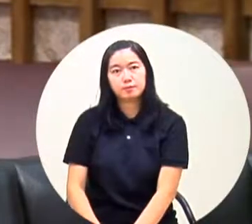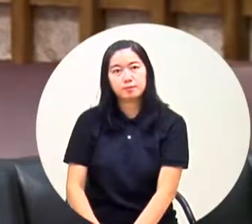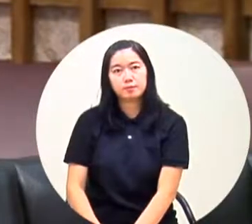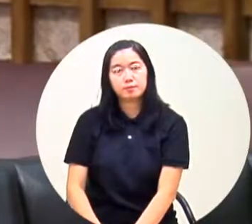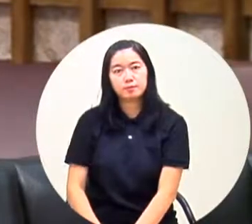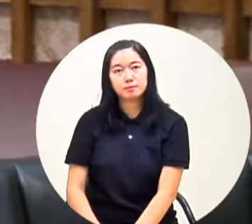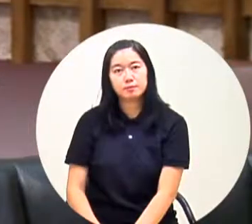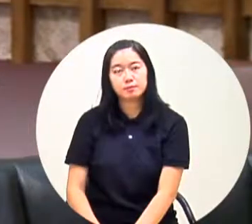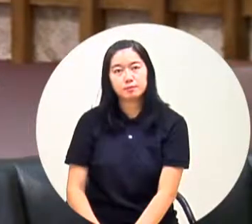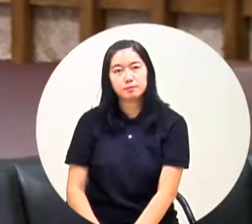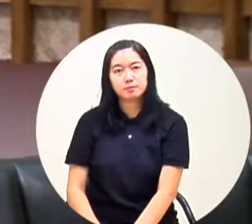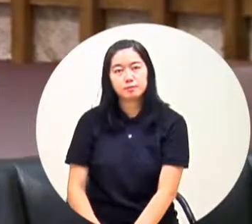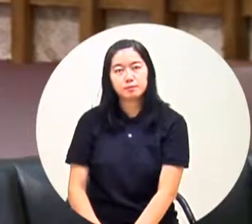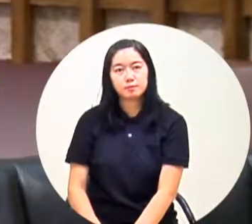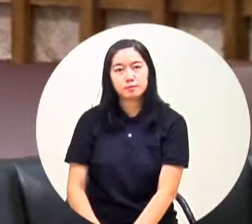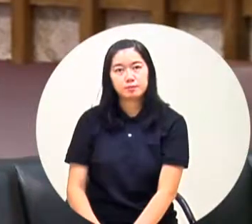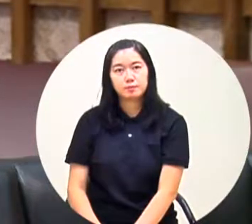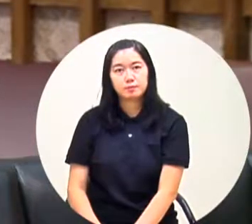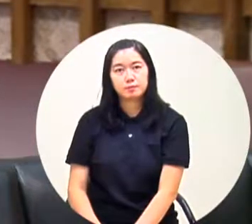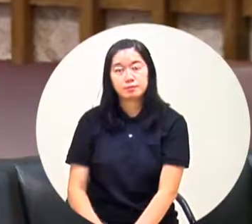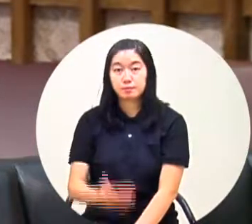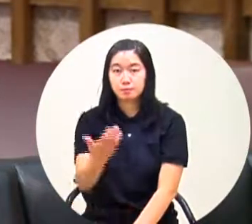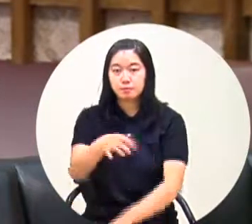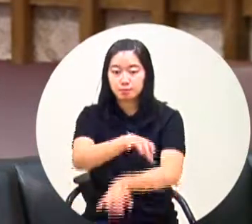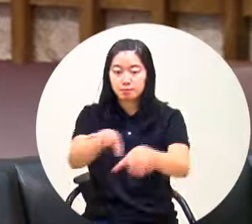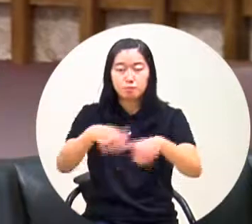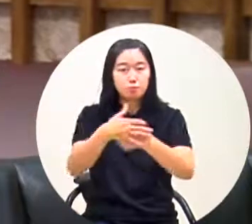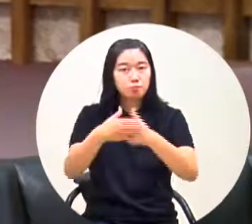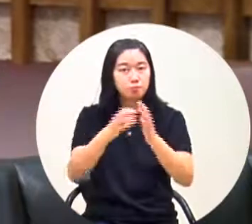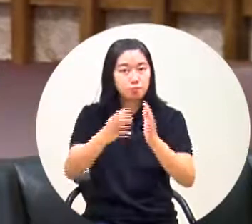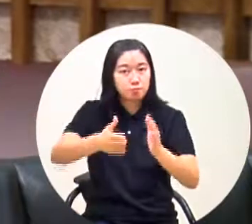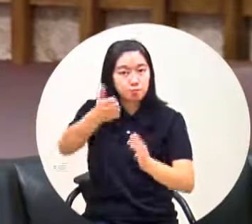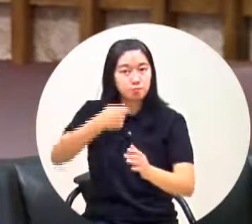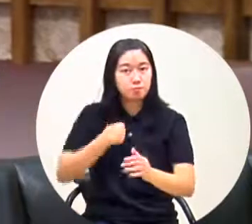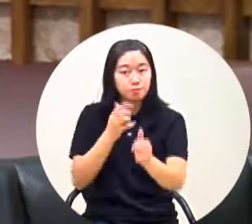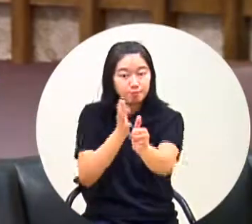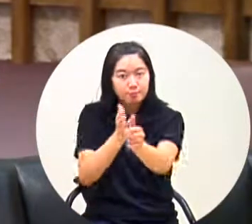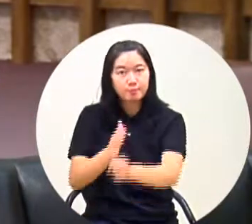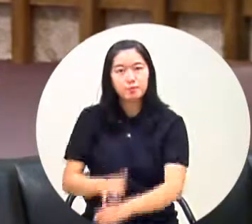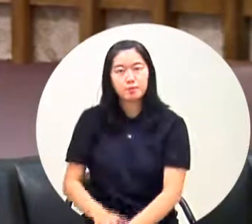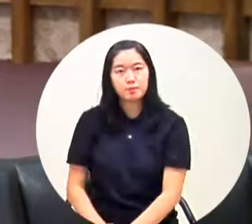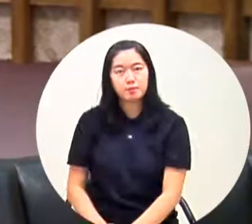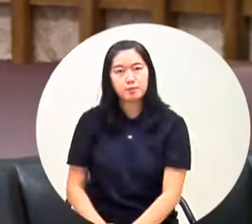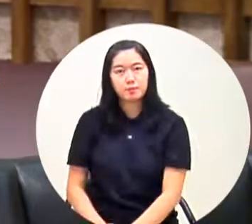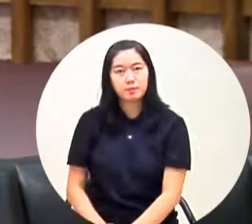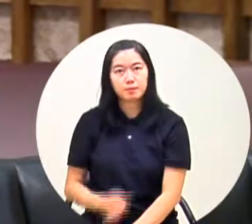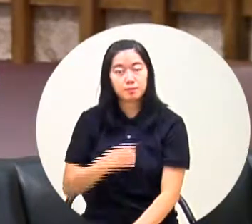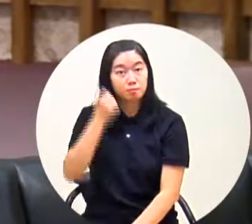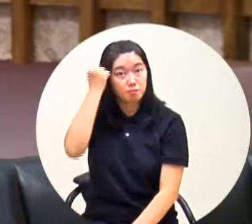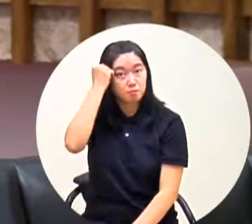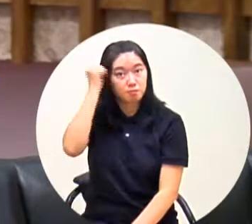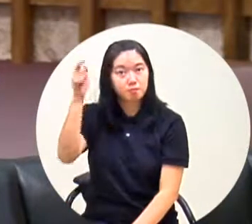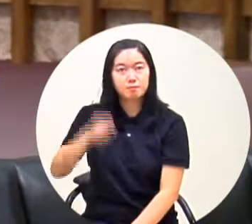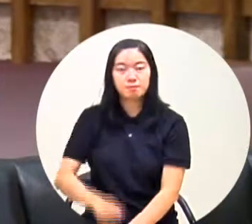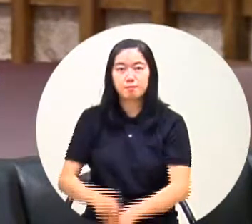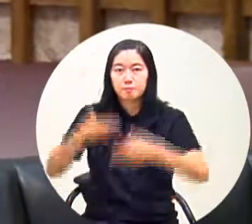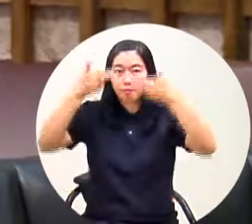呢，我要来请教着吼，安尼环保局长吼，我会记起是伫迄、那个啊郝龙斌担